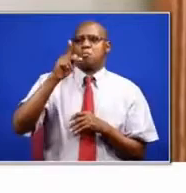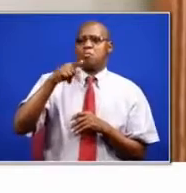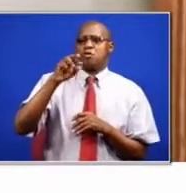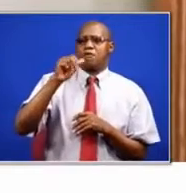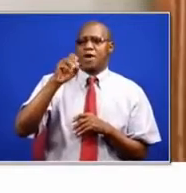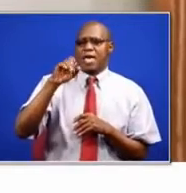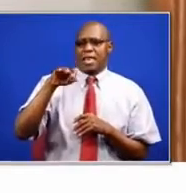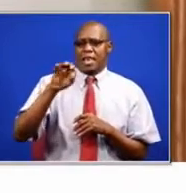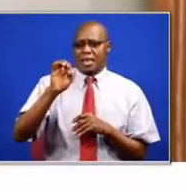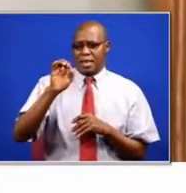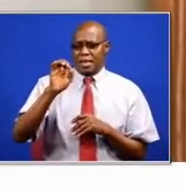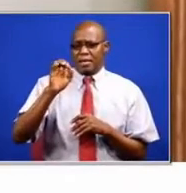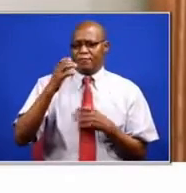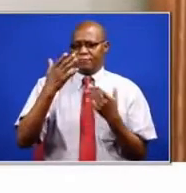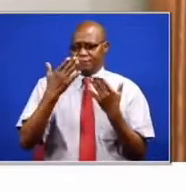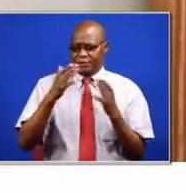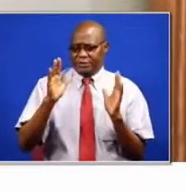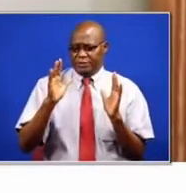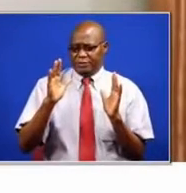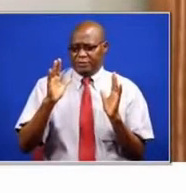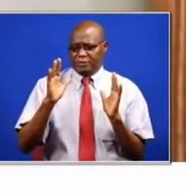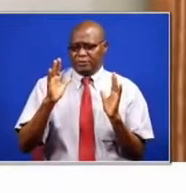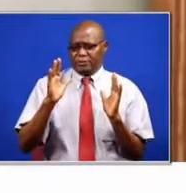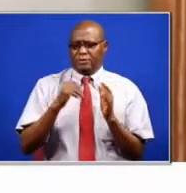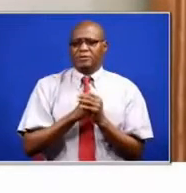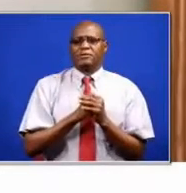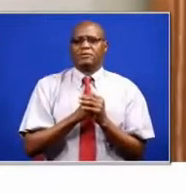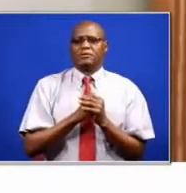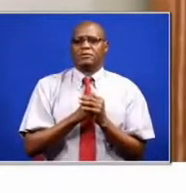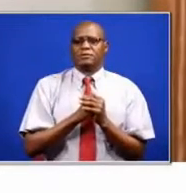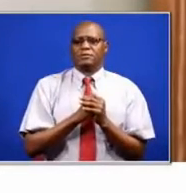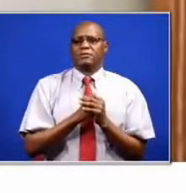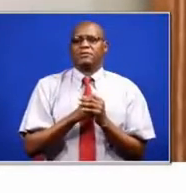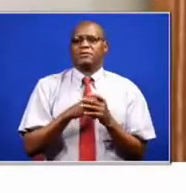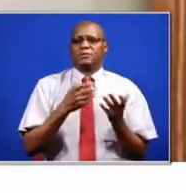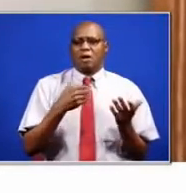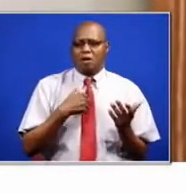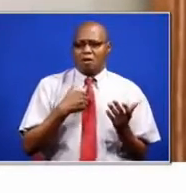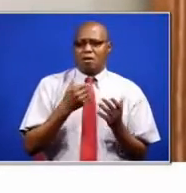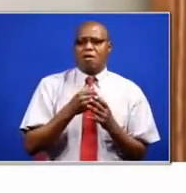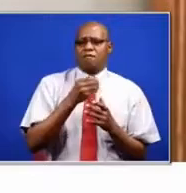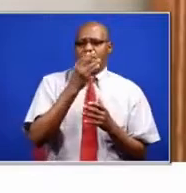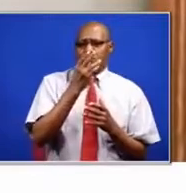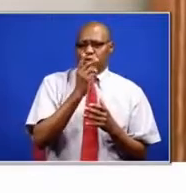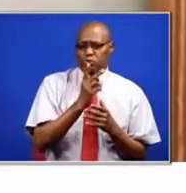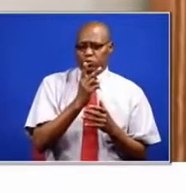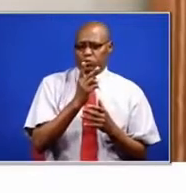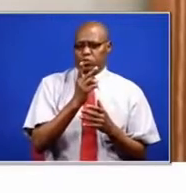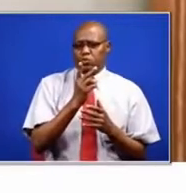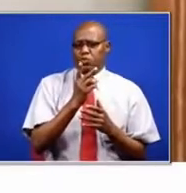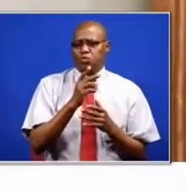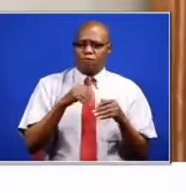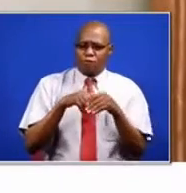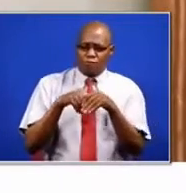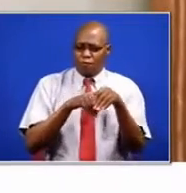na wahusika kuu 42 wako katika rada yetu na